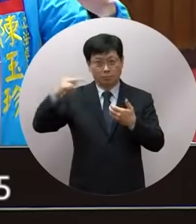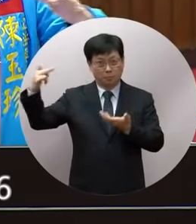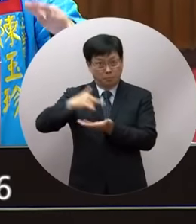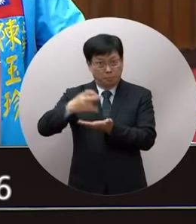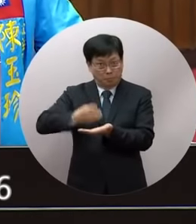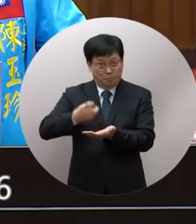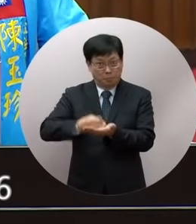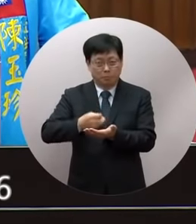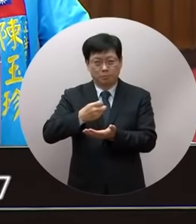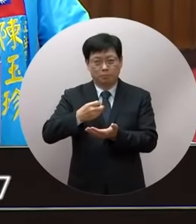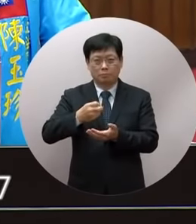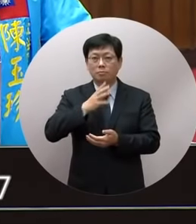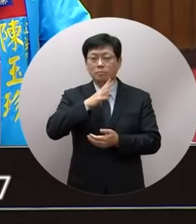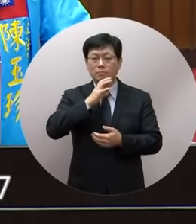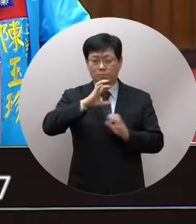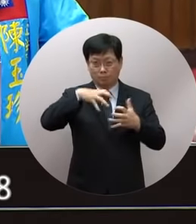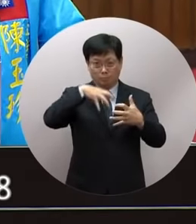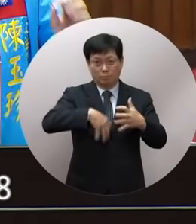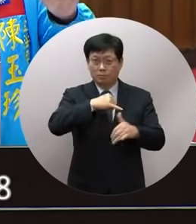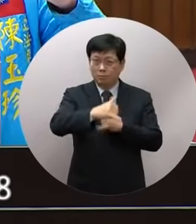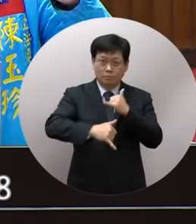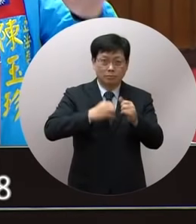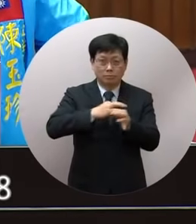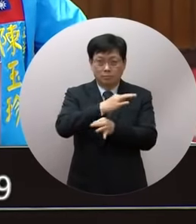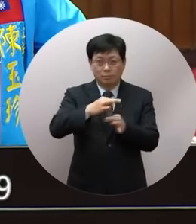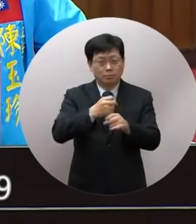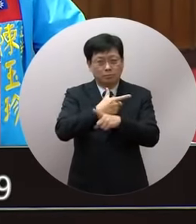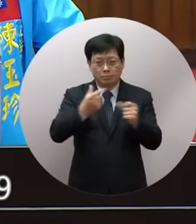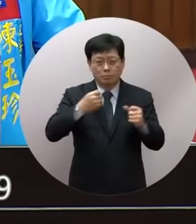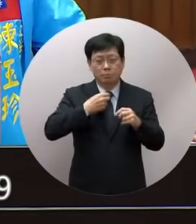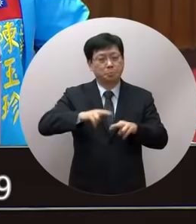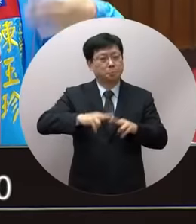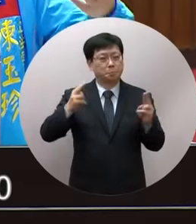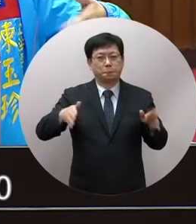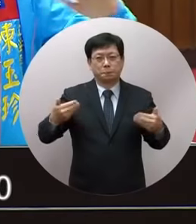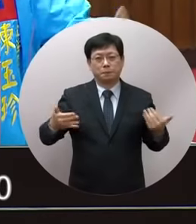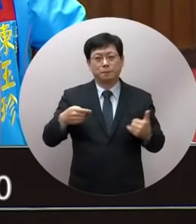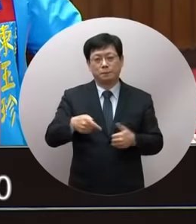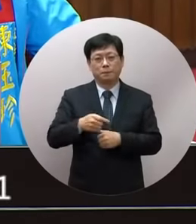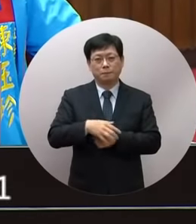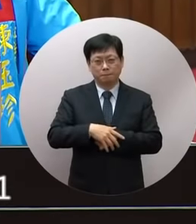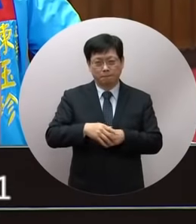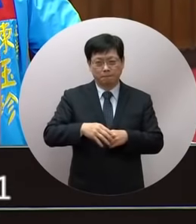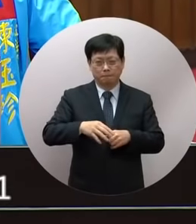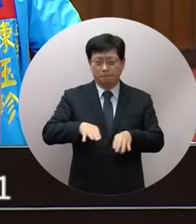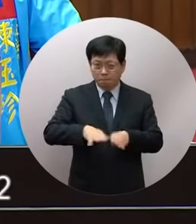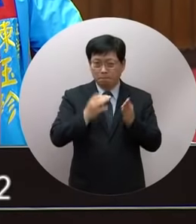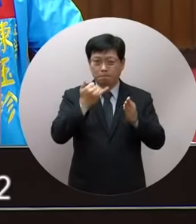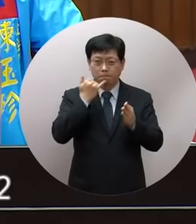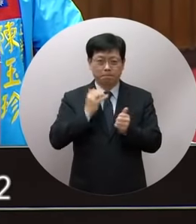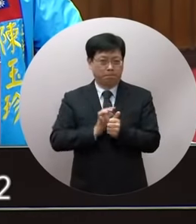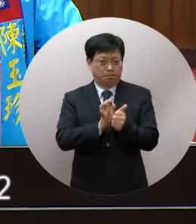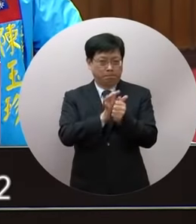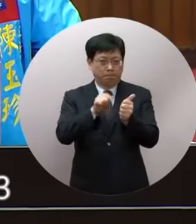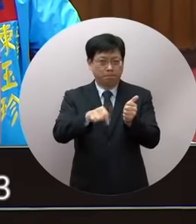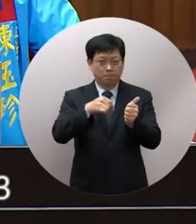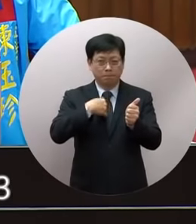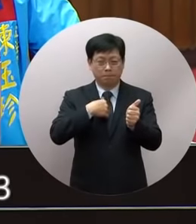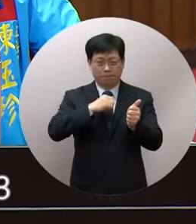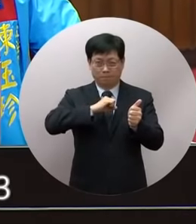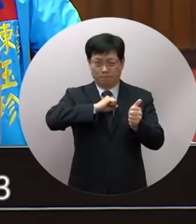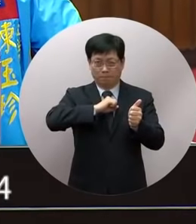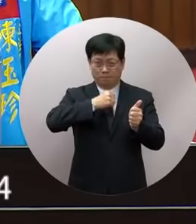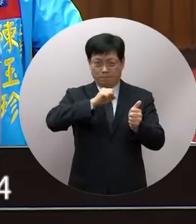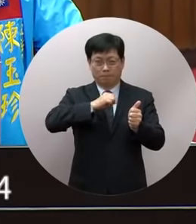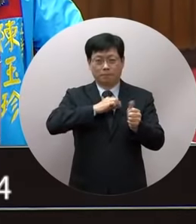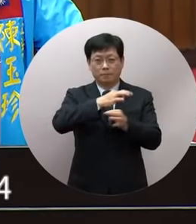是国内这个生活这个经济生活放松的这个方式哈，来开始来促进我们的这个